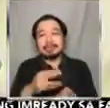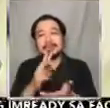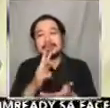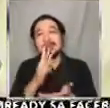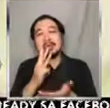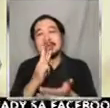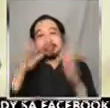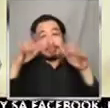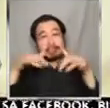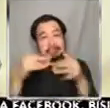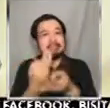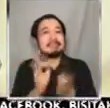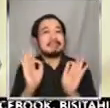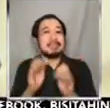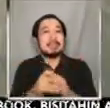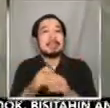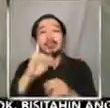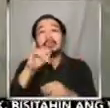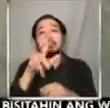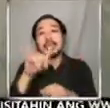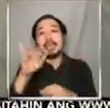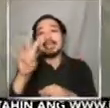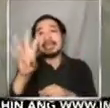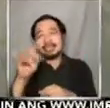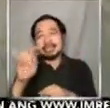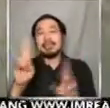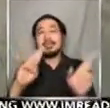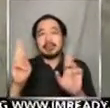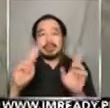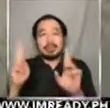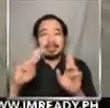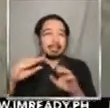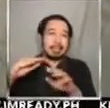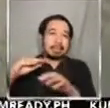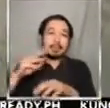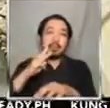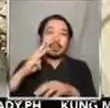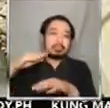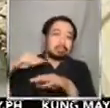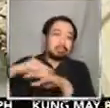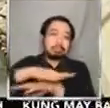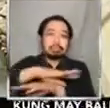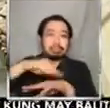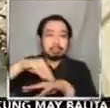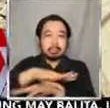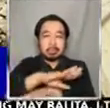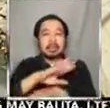orihinal na schedule ng pagbibigay ng irigasyon ng NIA sa northern sector na sineserbisyohan ng dam.